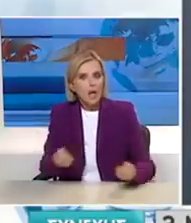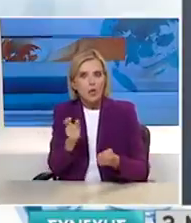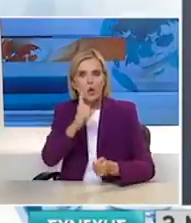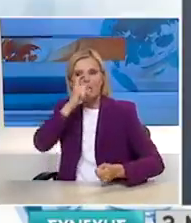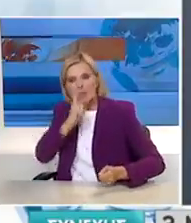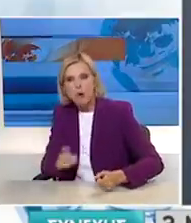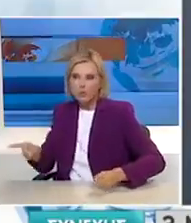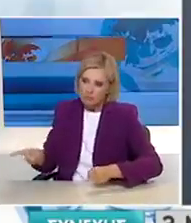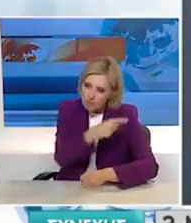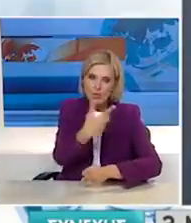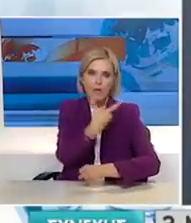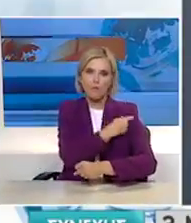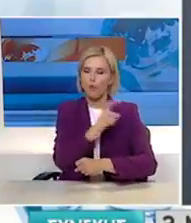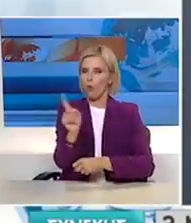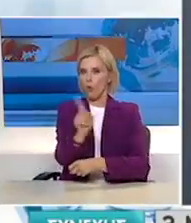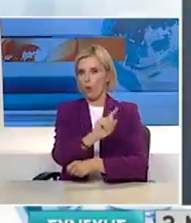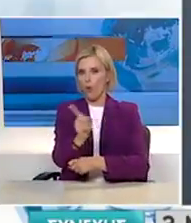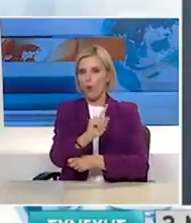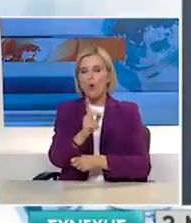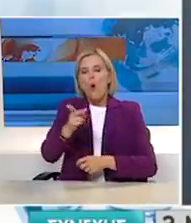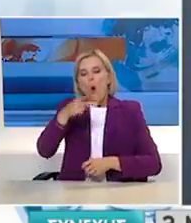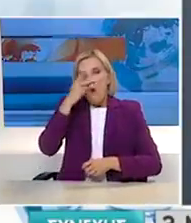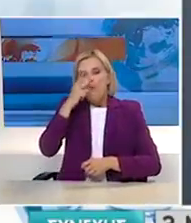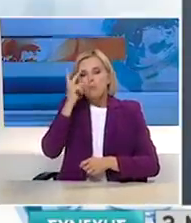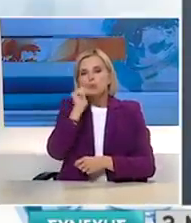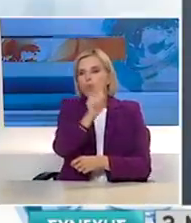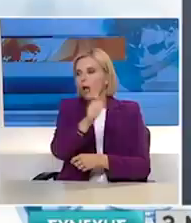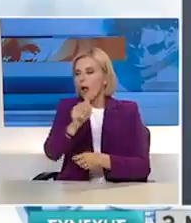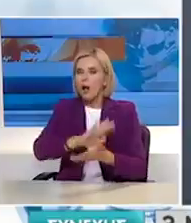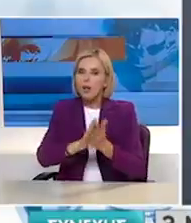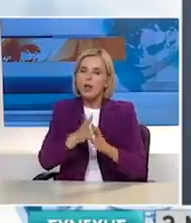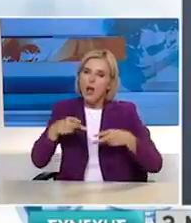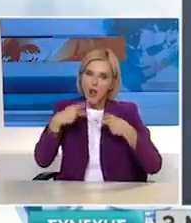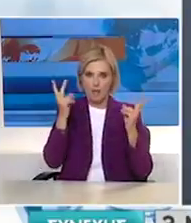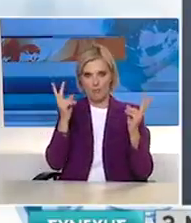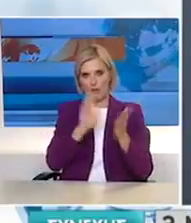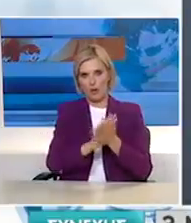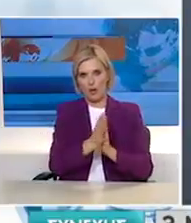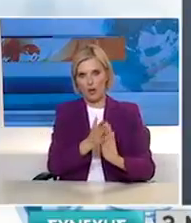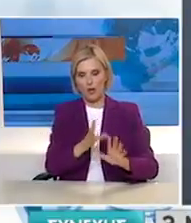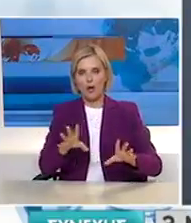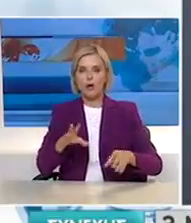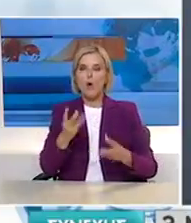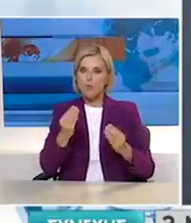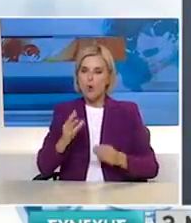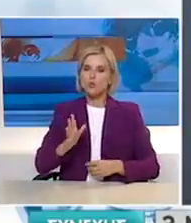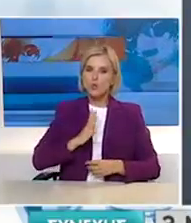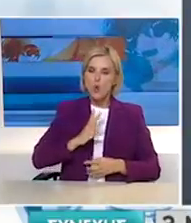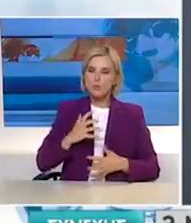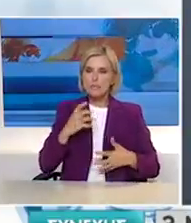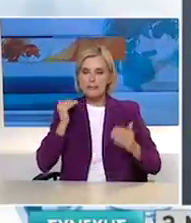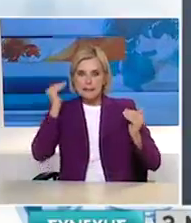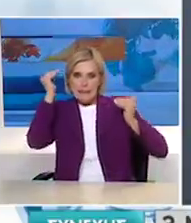10 χρόνια. Σε πολλές χώρες ήταν κάτω του 3-2% η αποδοχή από τον κόσμο. Ήδη είδα σήμερα με